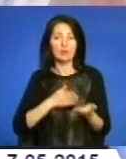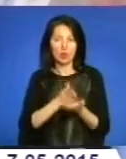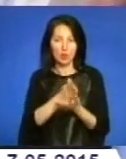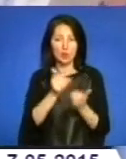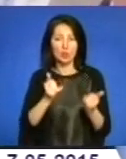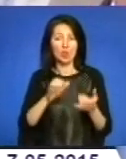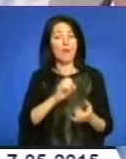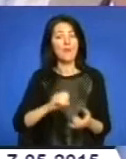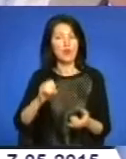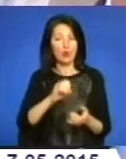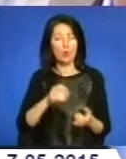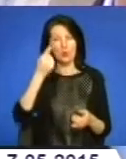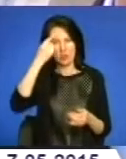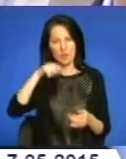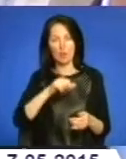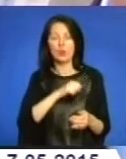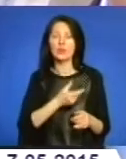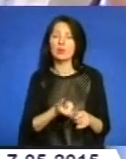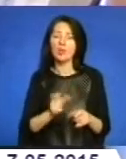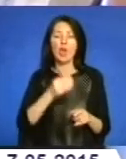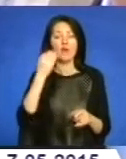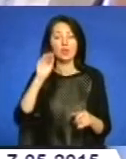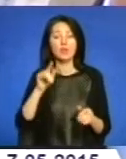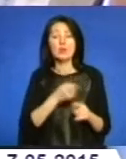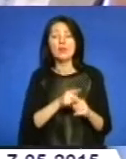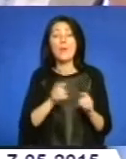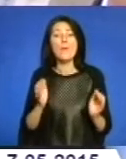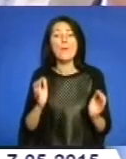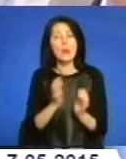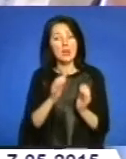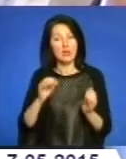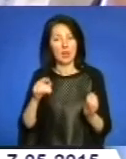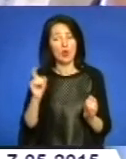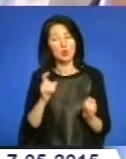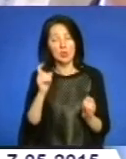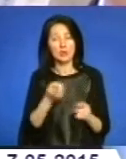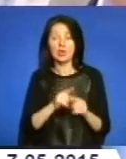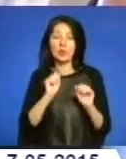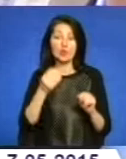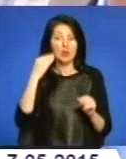знаємо, що самі ефективні – це маленькі господарства, які можуть ефективно працювати, сімейні ферми,